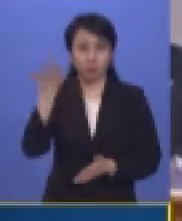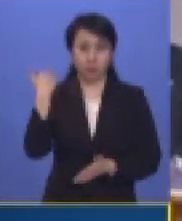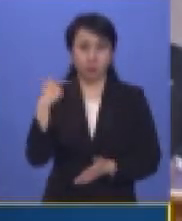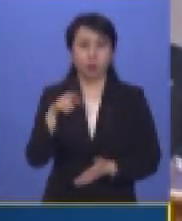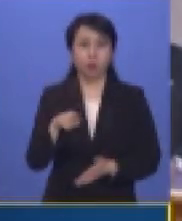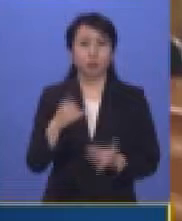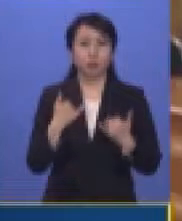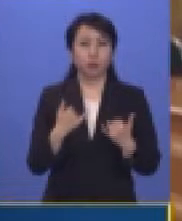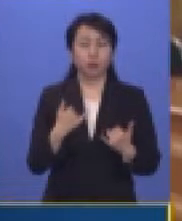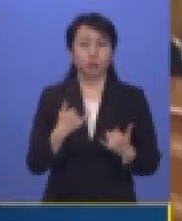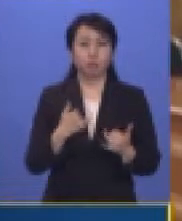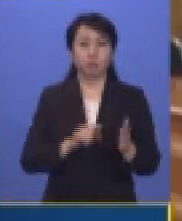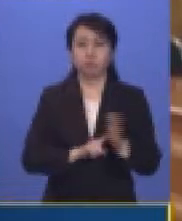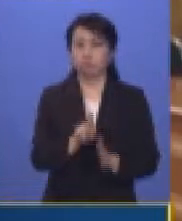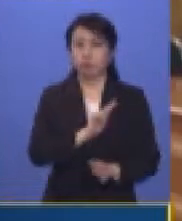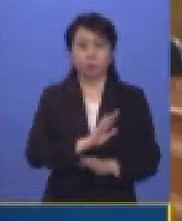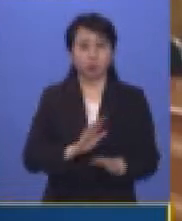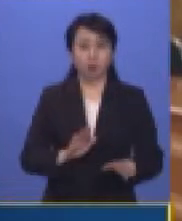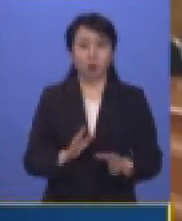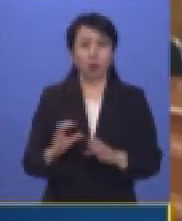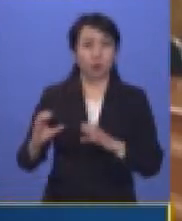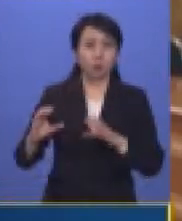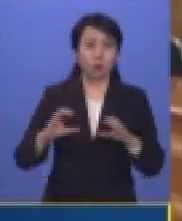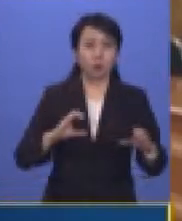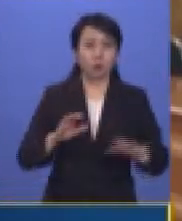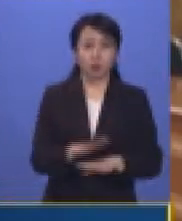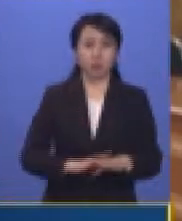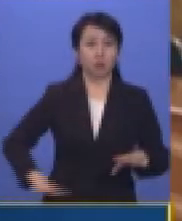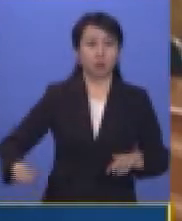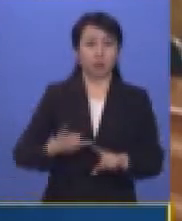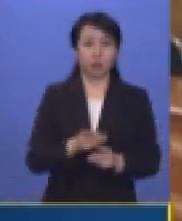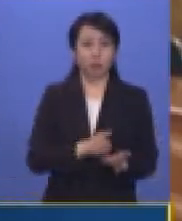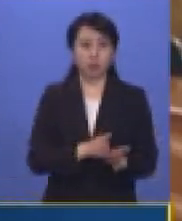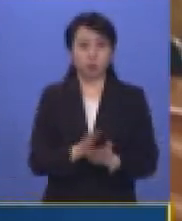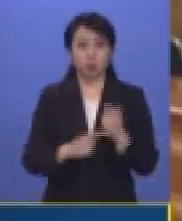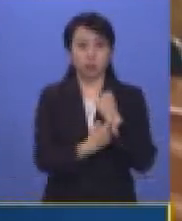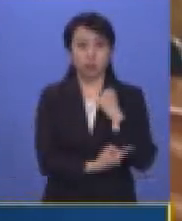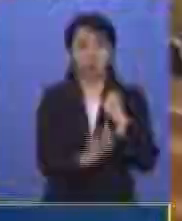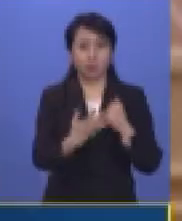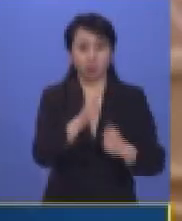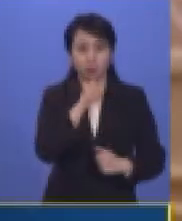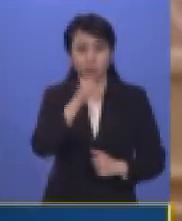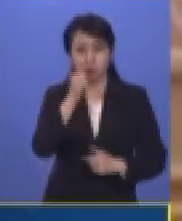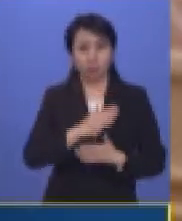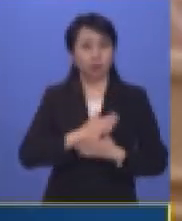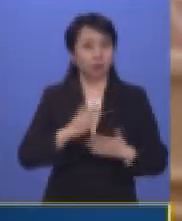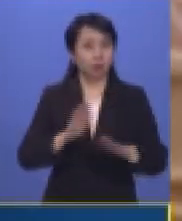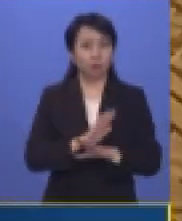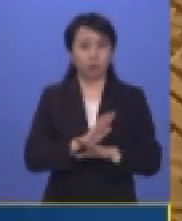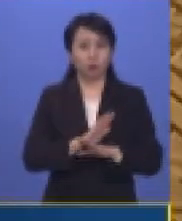года назад, он до сих пор не вступил в силу. Грузы, перевозимые из нашей страны по этому маршруту за последние 5